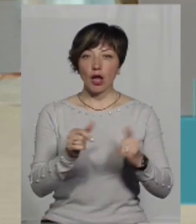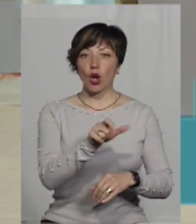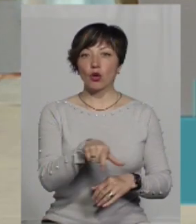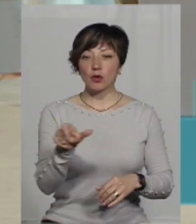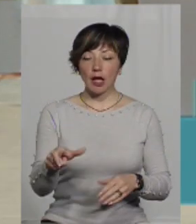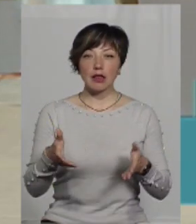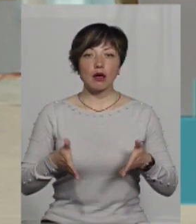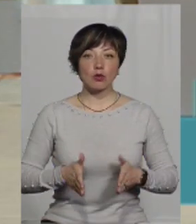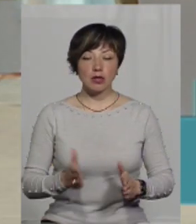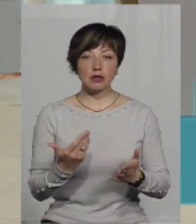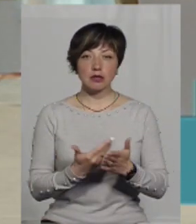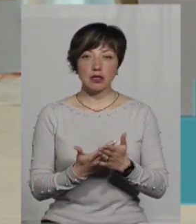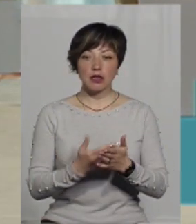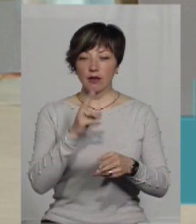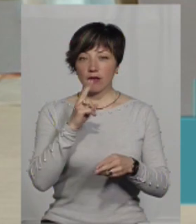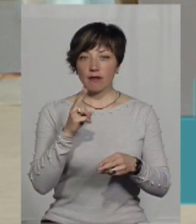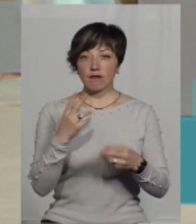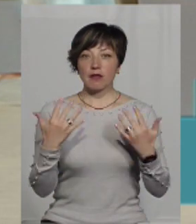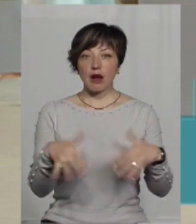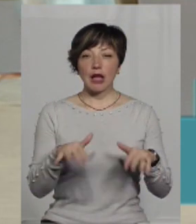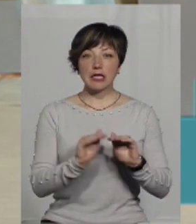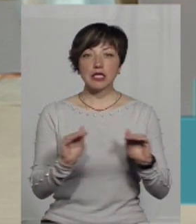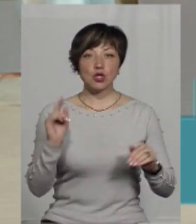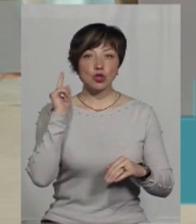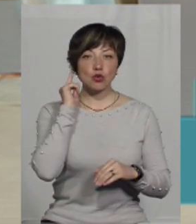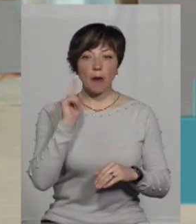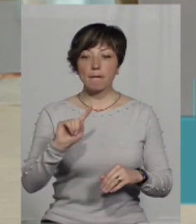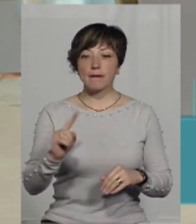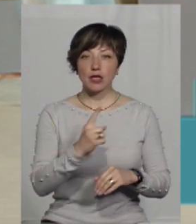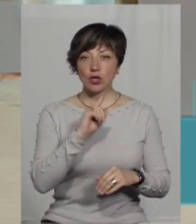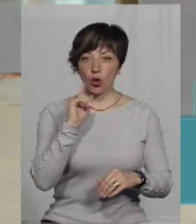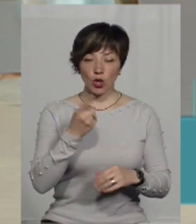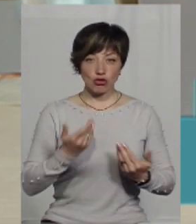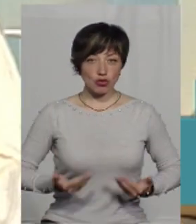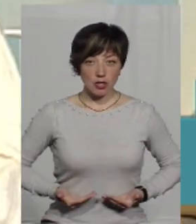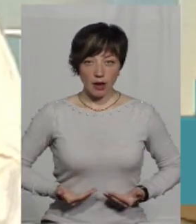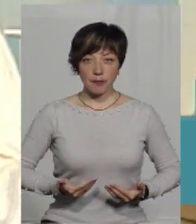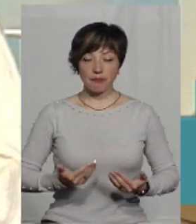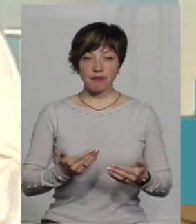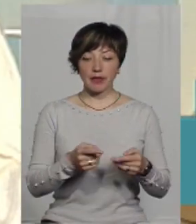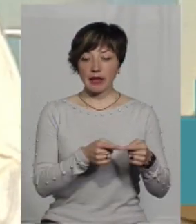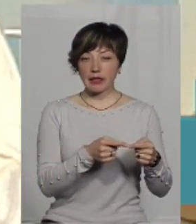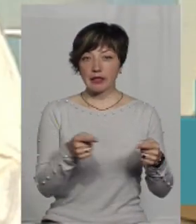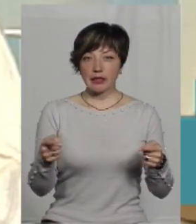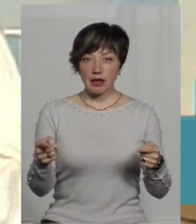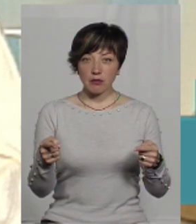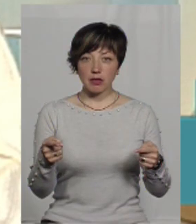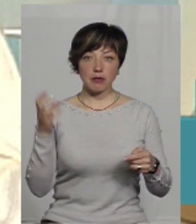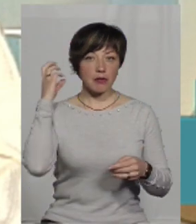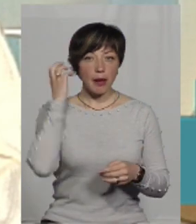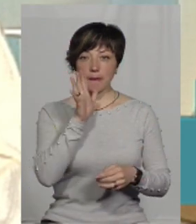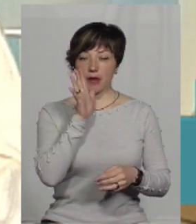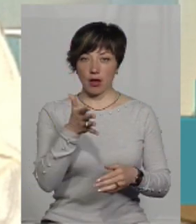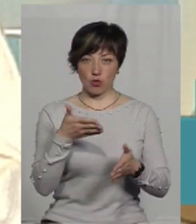людей, які народилися чи втратили діти слух в перші роки життя, граничний термін кохлеарної імплантації –